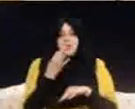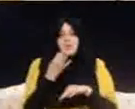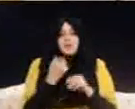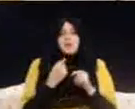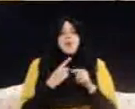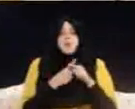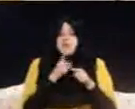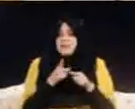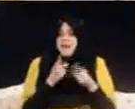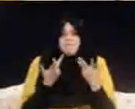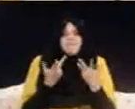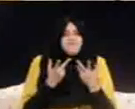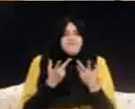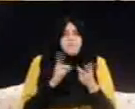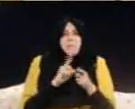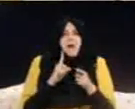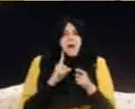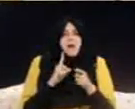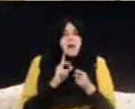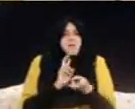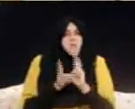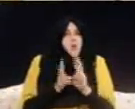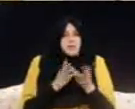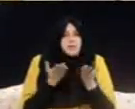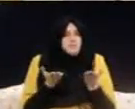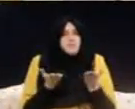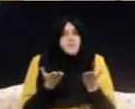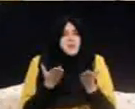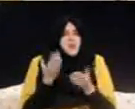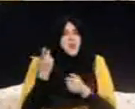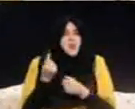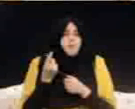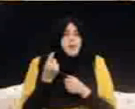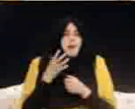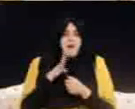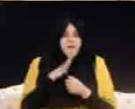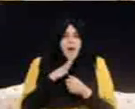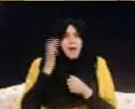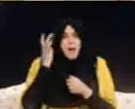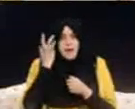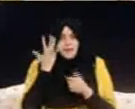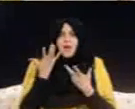الأخلاق التي يجب أن يتمثلها الزوجان. أما إذا كان